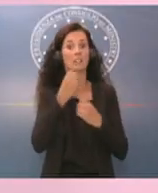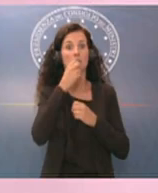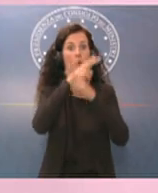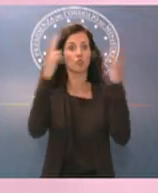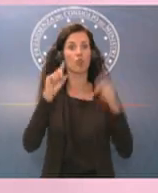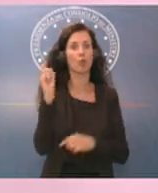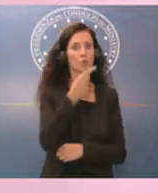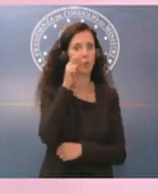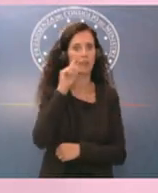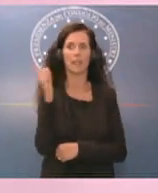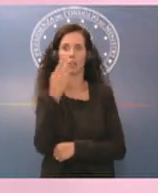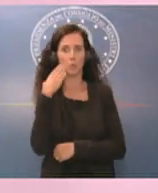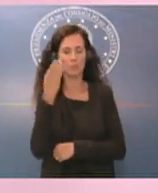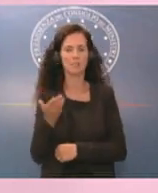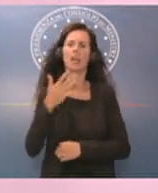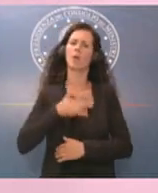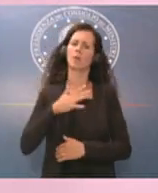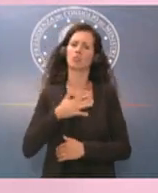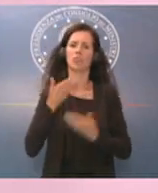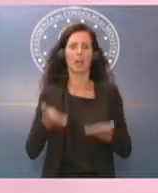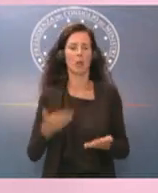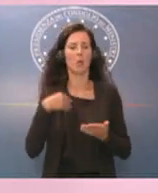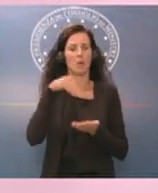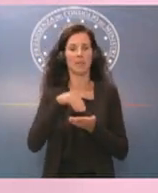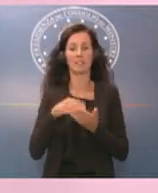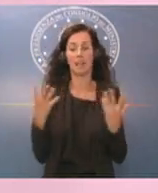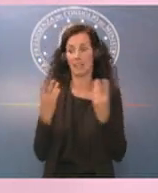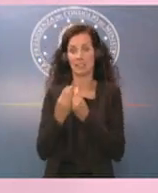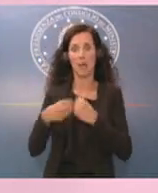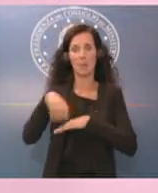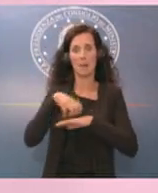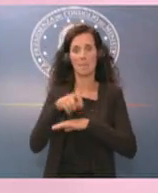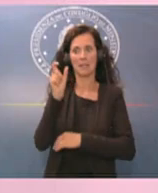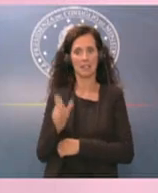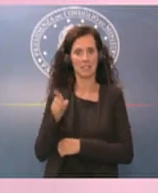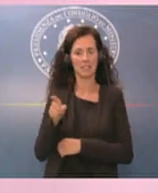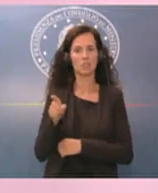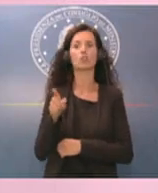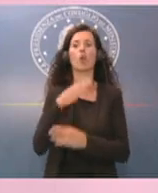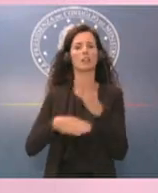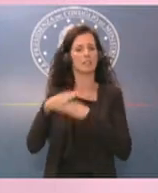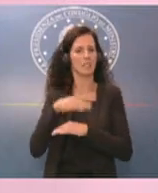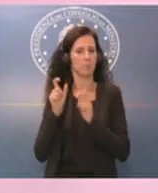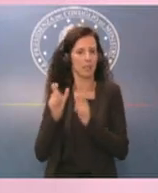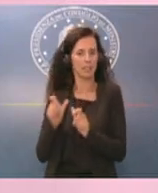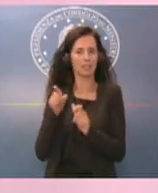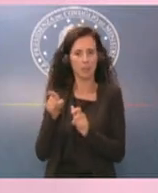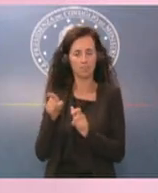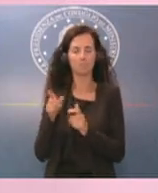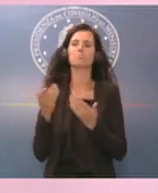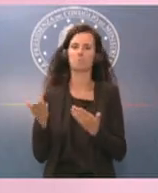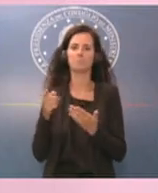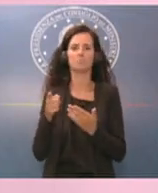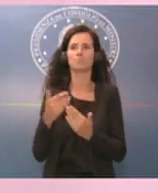È un piacere essere qui con il Ministro per la Disabilità, che è un